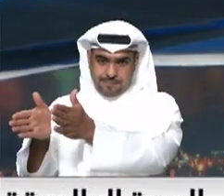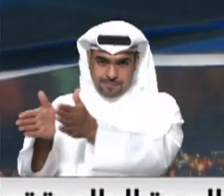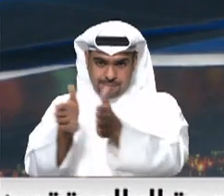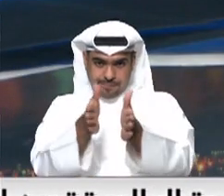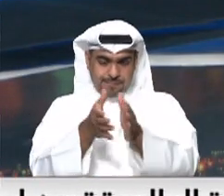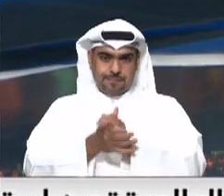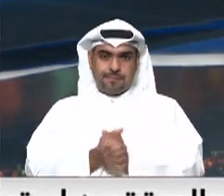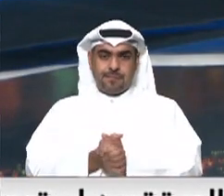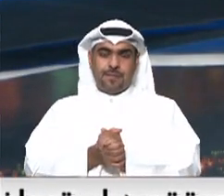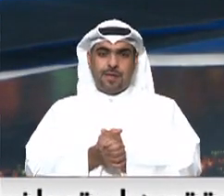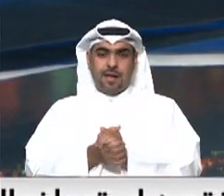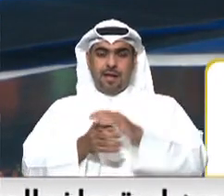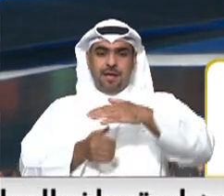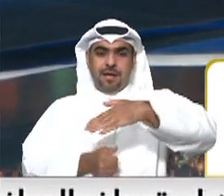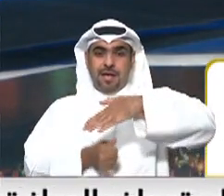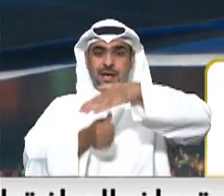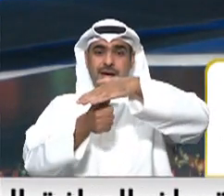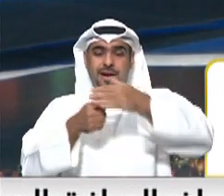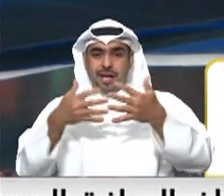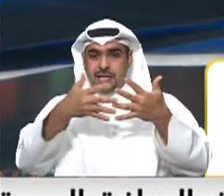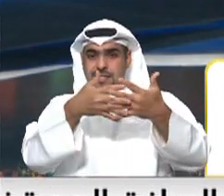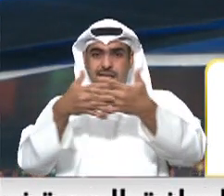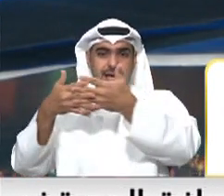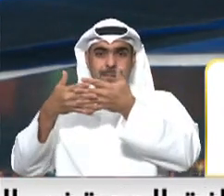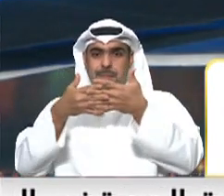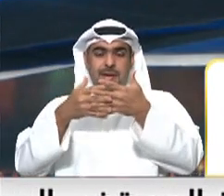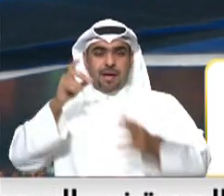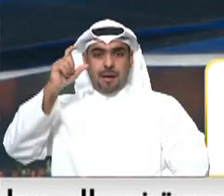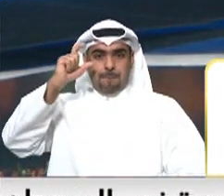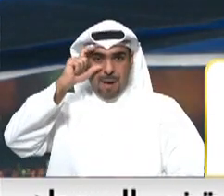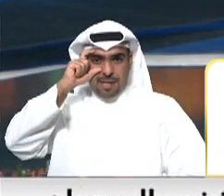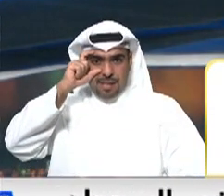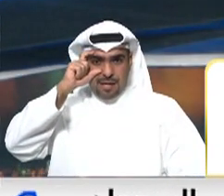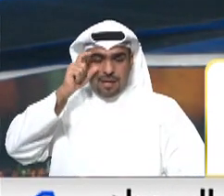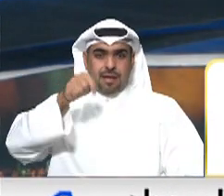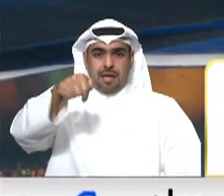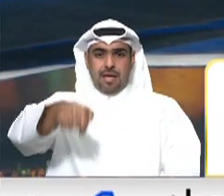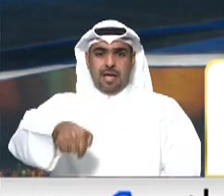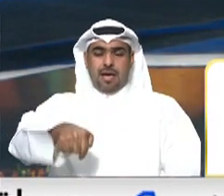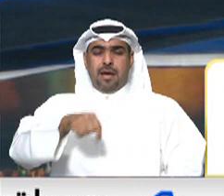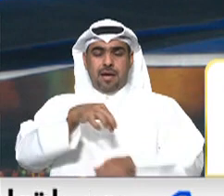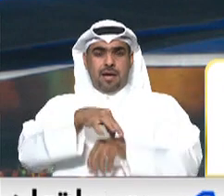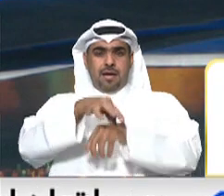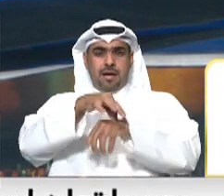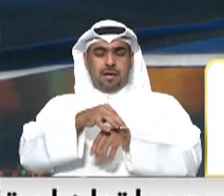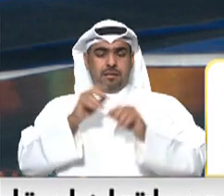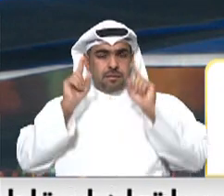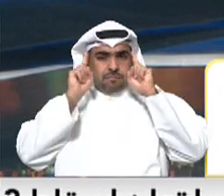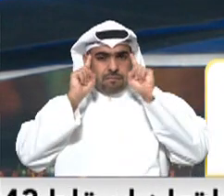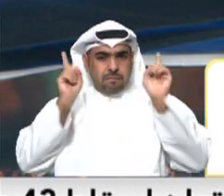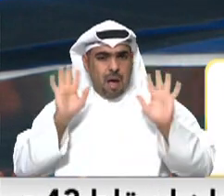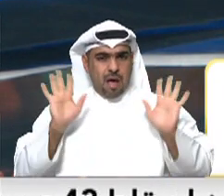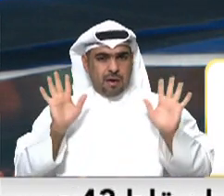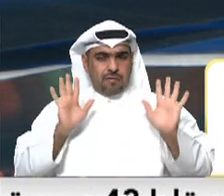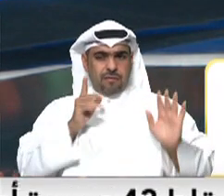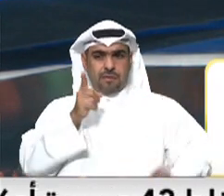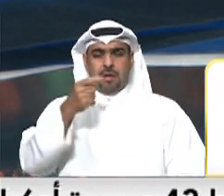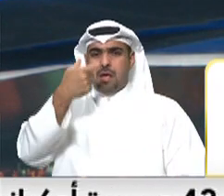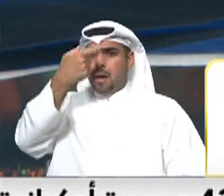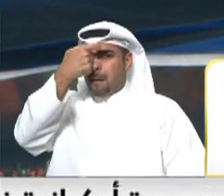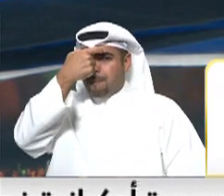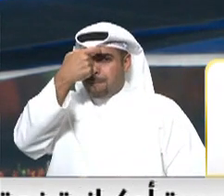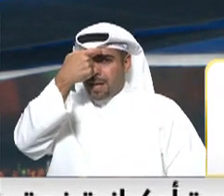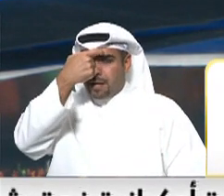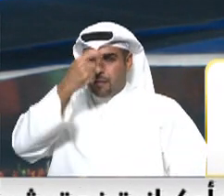يواجه الرئيس الامريكي جو بايدن تساؤلات جديده حول ترشحه في انتخابات الرئاسه الامريكيه مع توقف